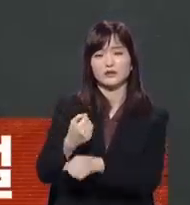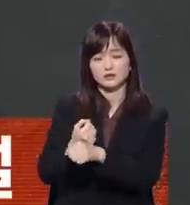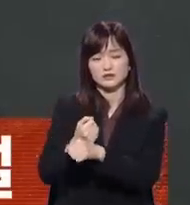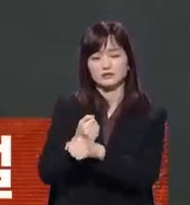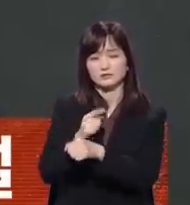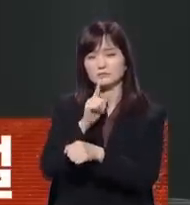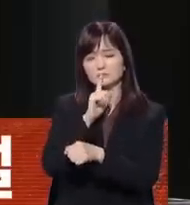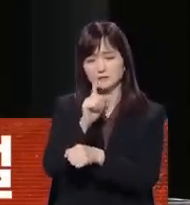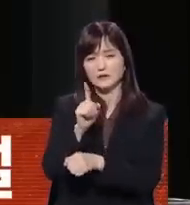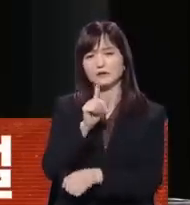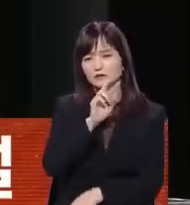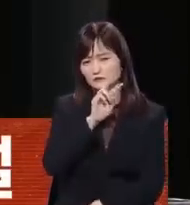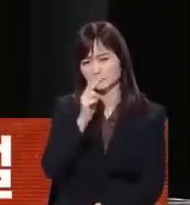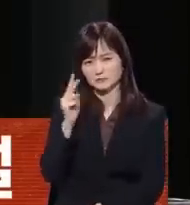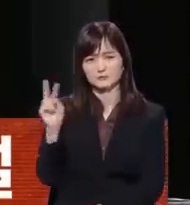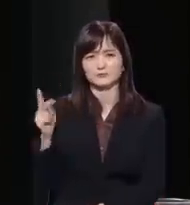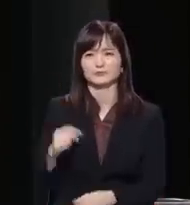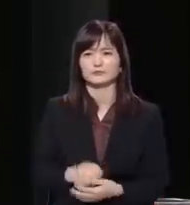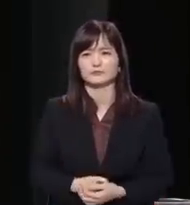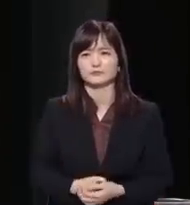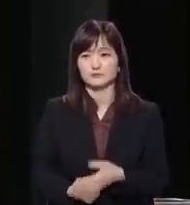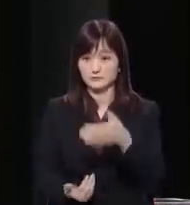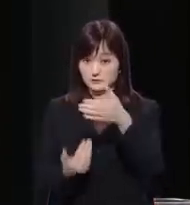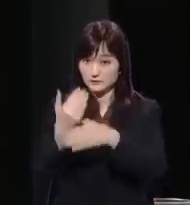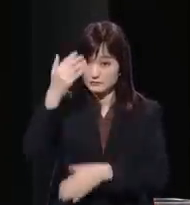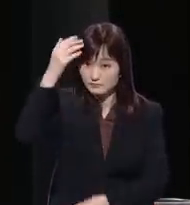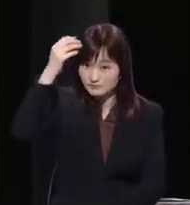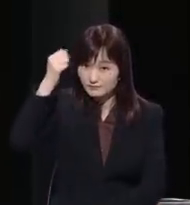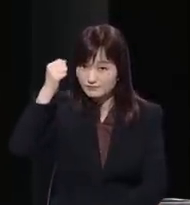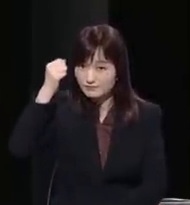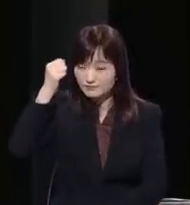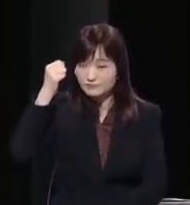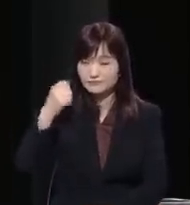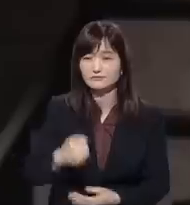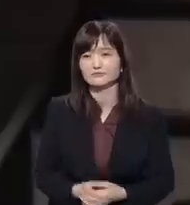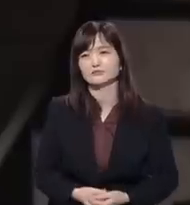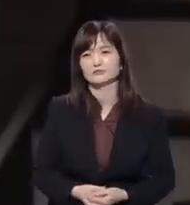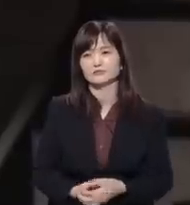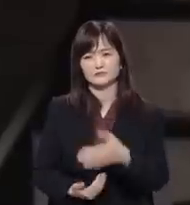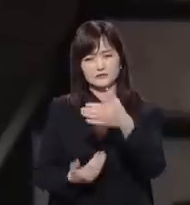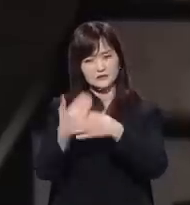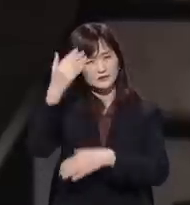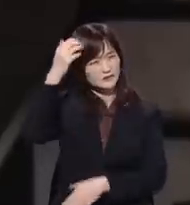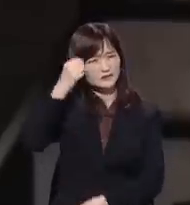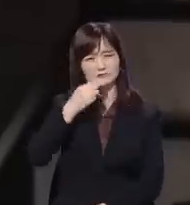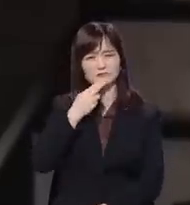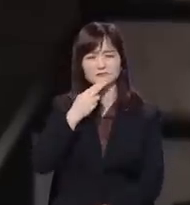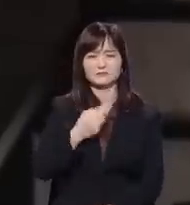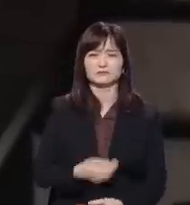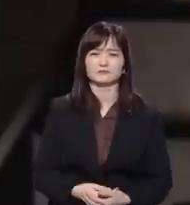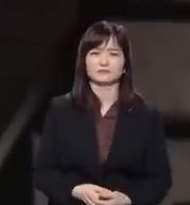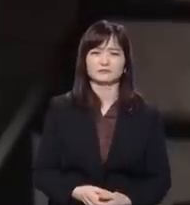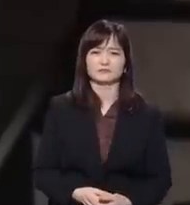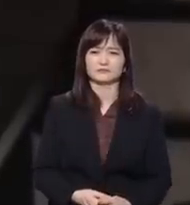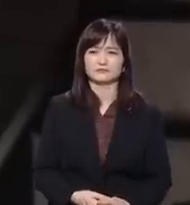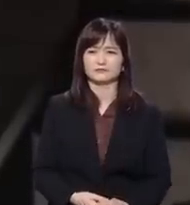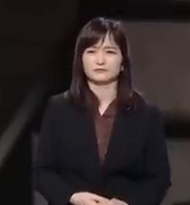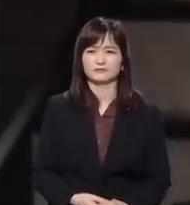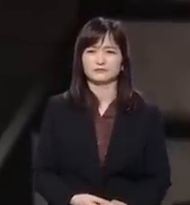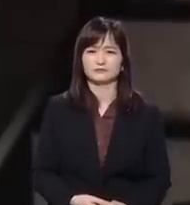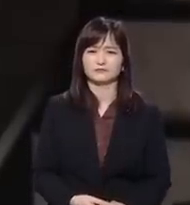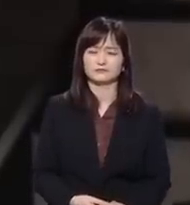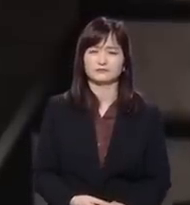자 교수님 혹시이 사건이 기억이 나시나요 저는 사실이 사건 기억은 나지는 않습니다 근데 이제 사실이